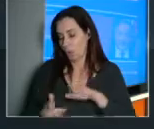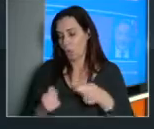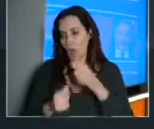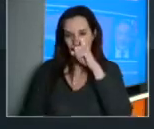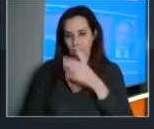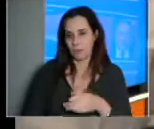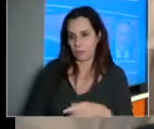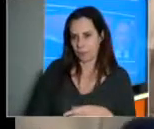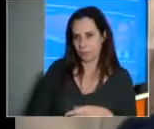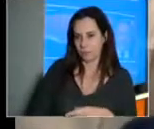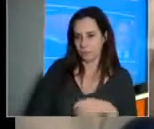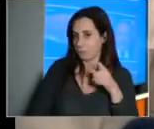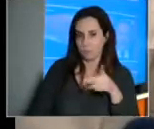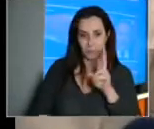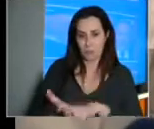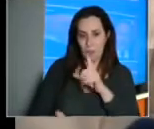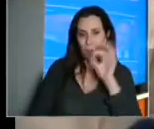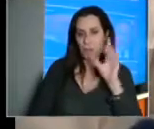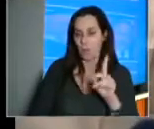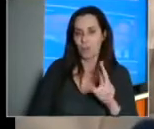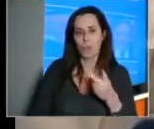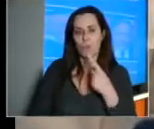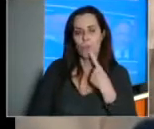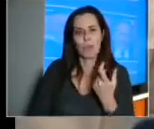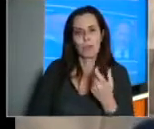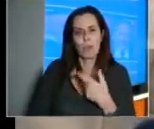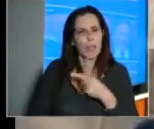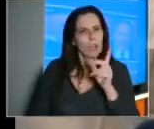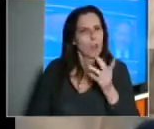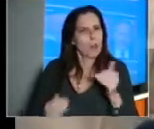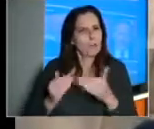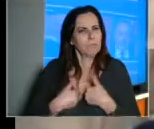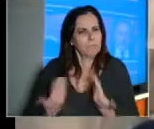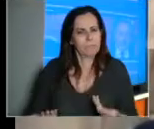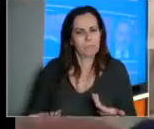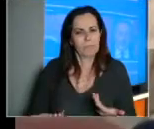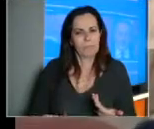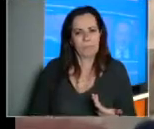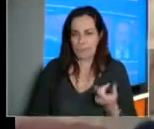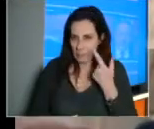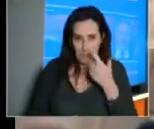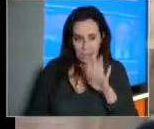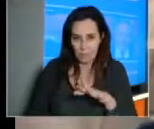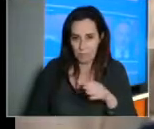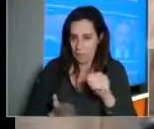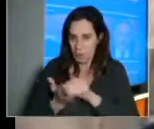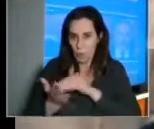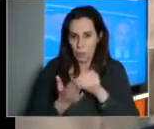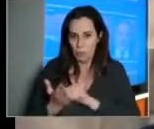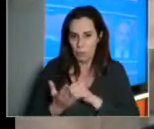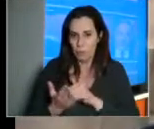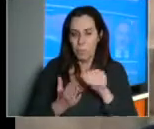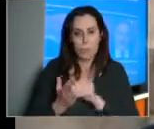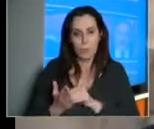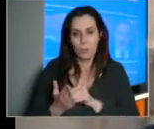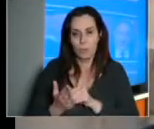הערבי. אתה צודק 100%, אבל שוב אתה פונה לאיש הלא נכון. תתייחס, אגב, תסתכל בנתונים עצמם.